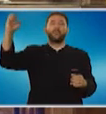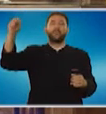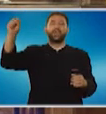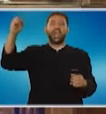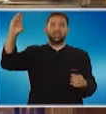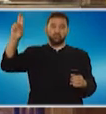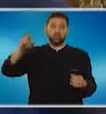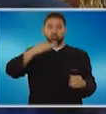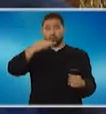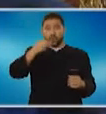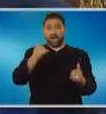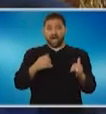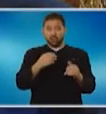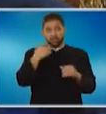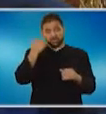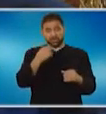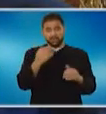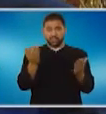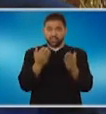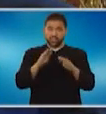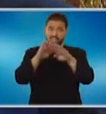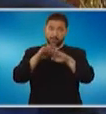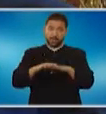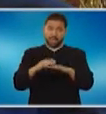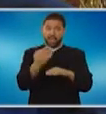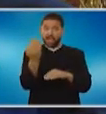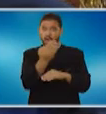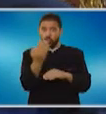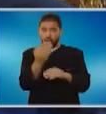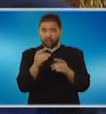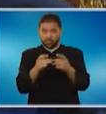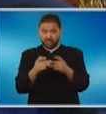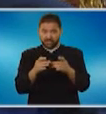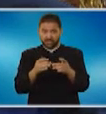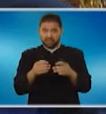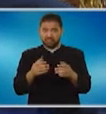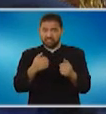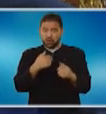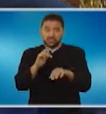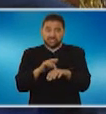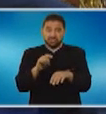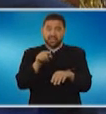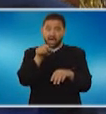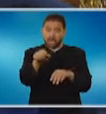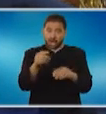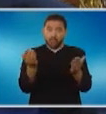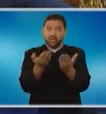E interesantă senzația, nu m-am gândit la așa ceva, însă da, e